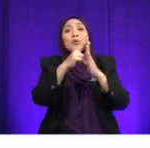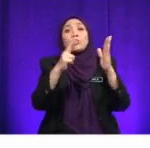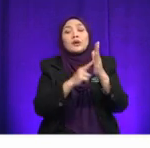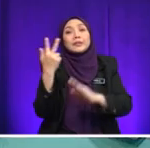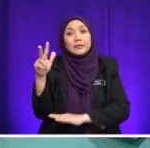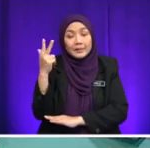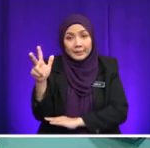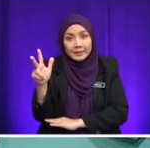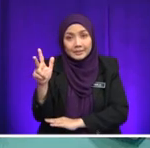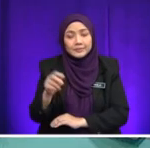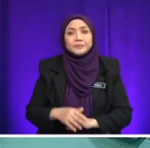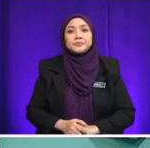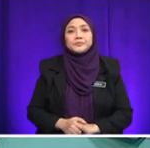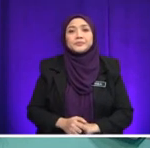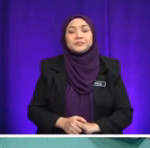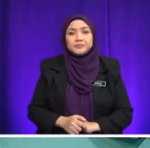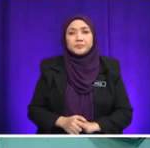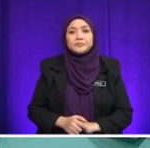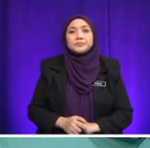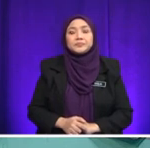kita lihat Rossi Robi ini sebenarnya remaja